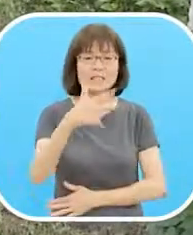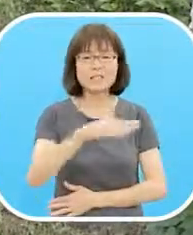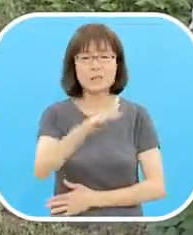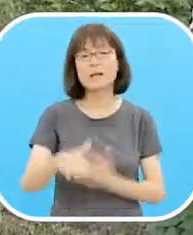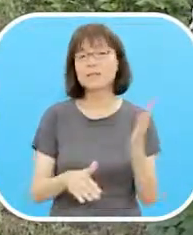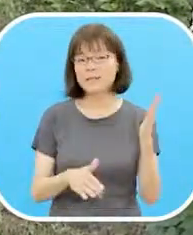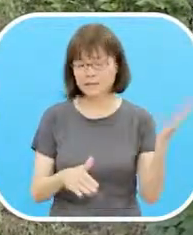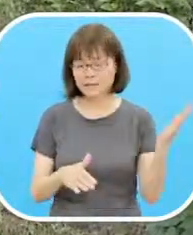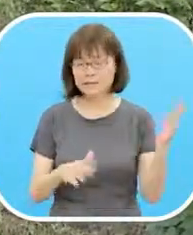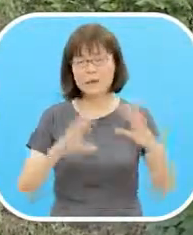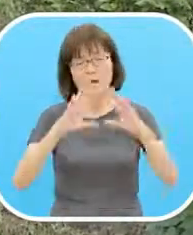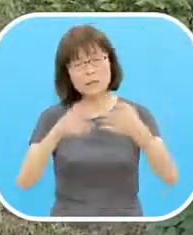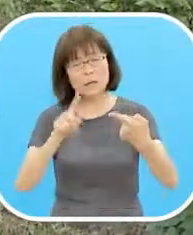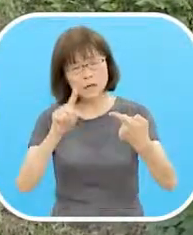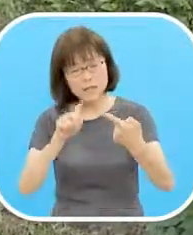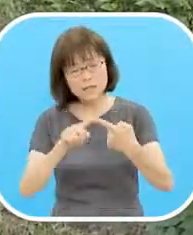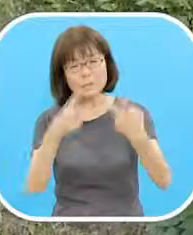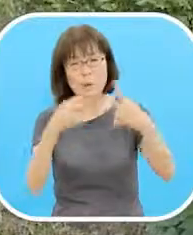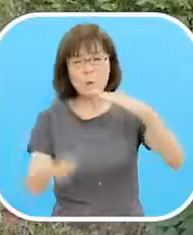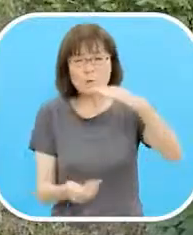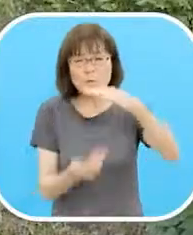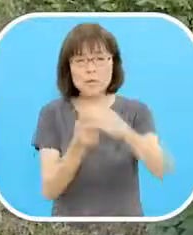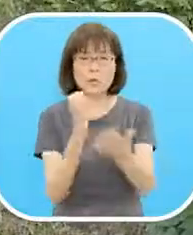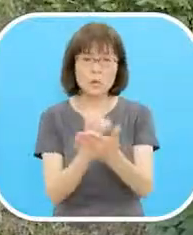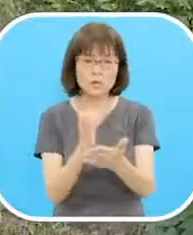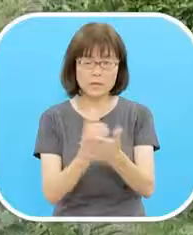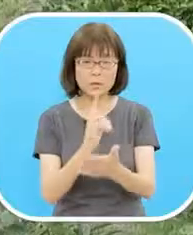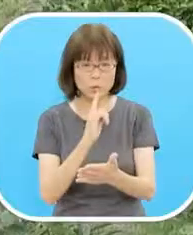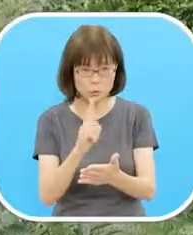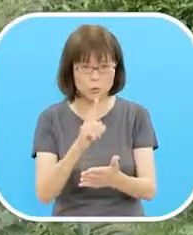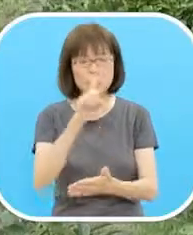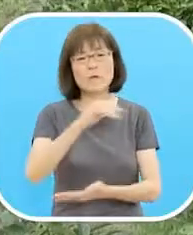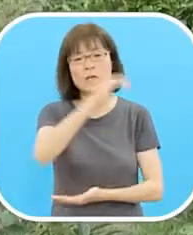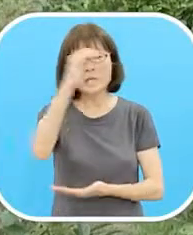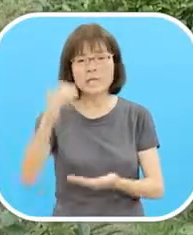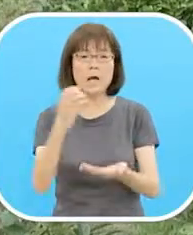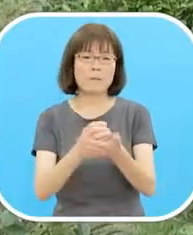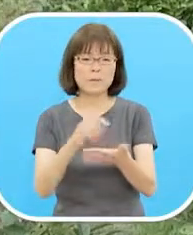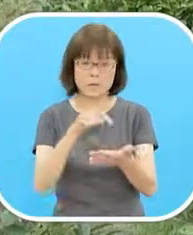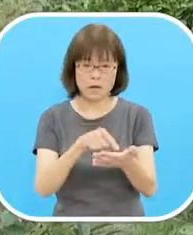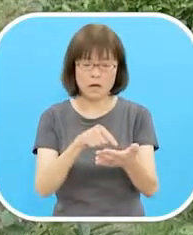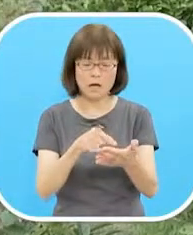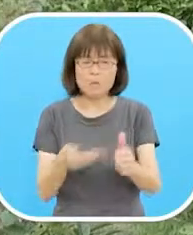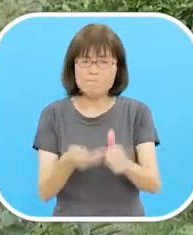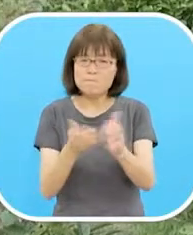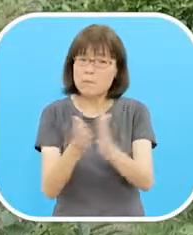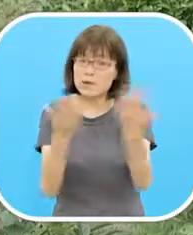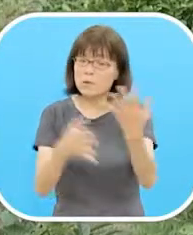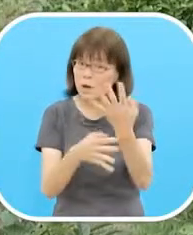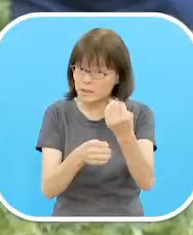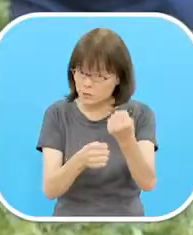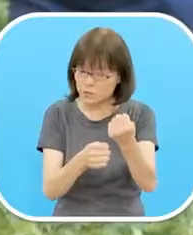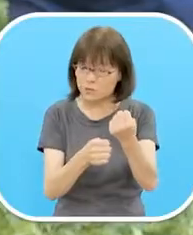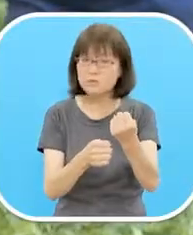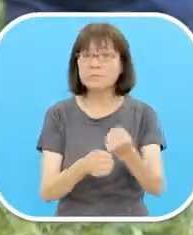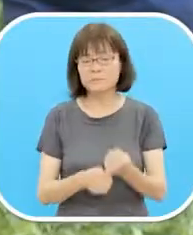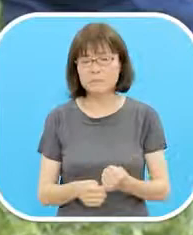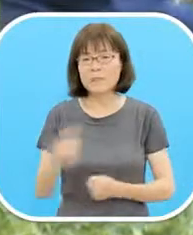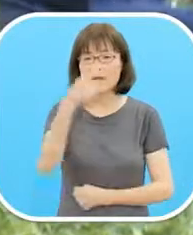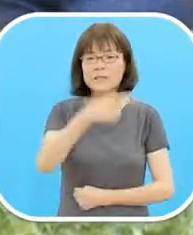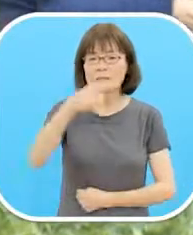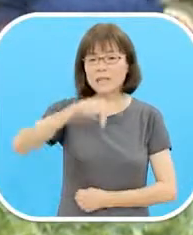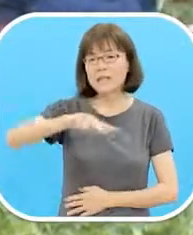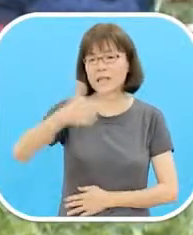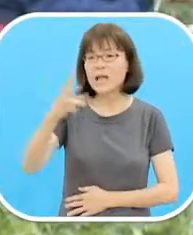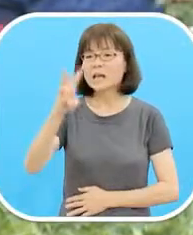原さん、世界的にも北限のお茶とされている檜山茶ですが、いつ頃から栽培されているんですか？